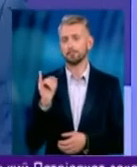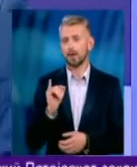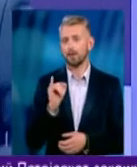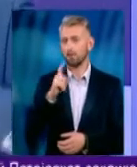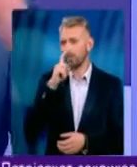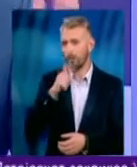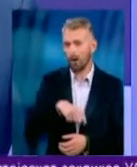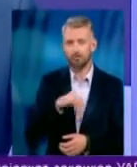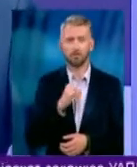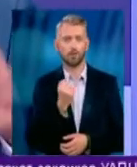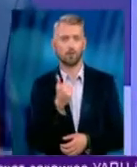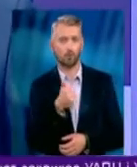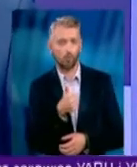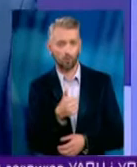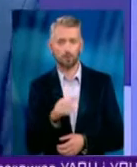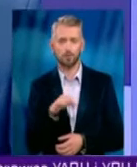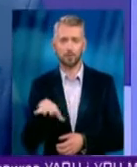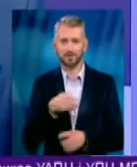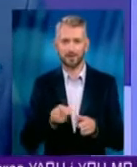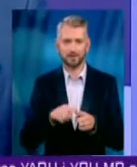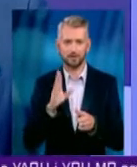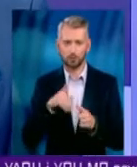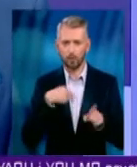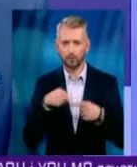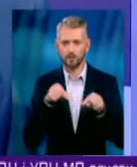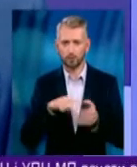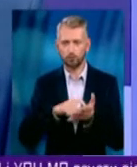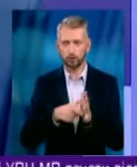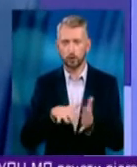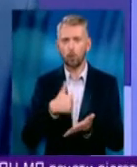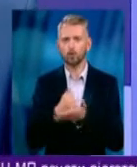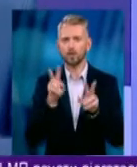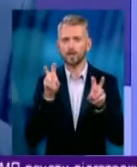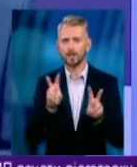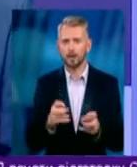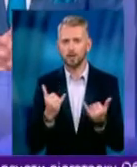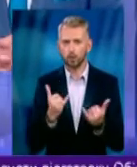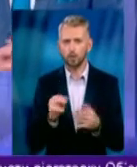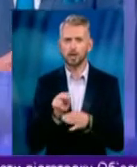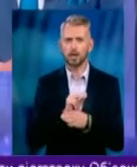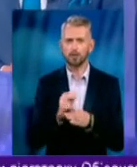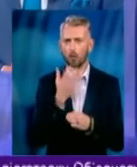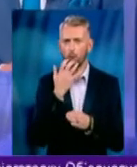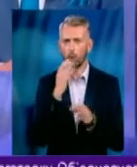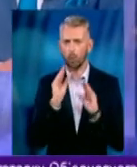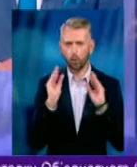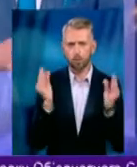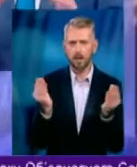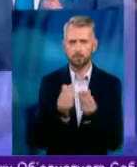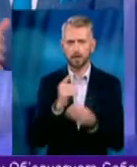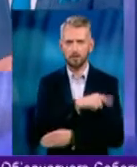поганого, і хорошого. Про все це будемо говорити у цій студії. Основні теми сьогодні – це і ремонт і утеплення медичних